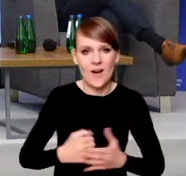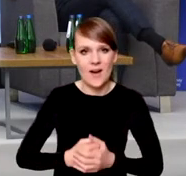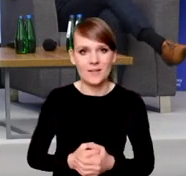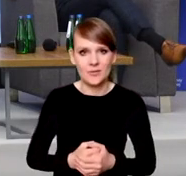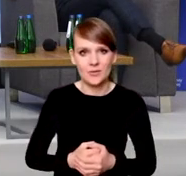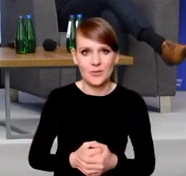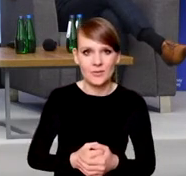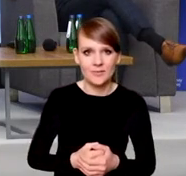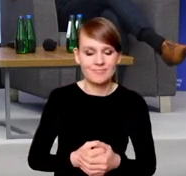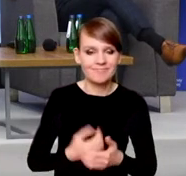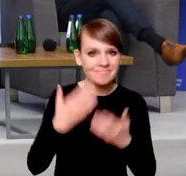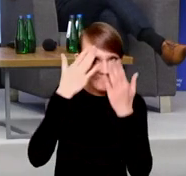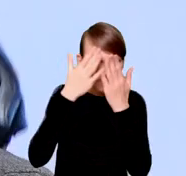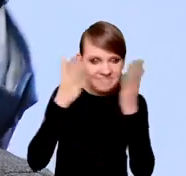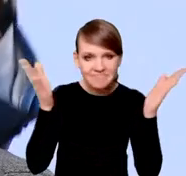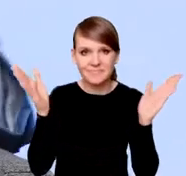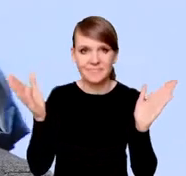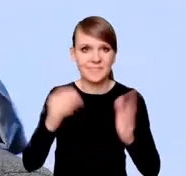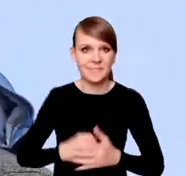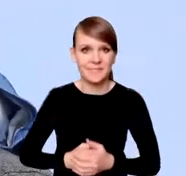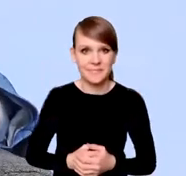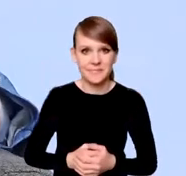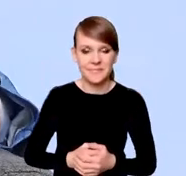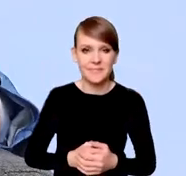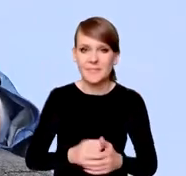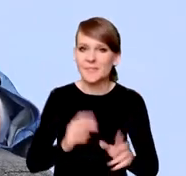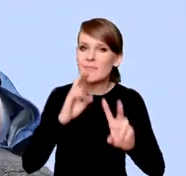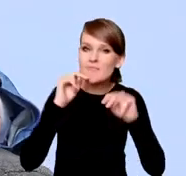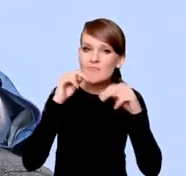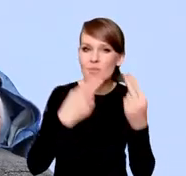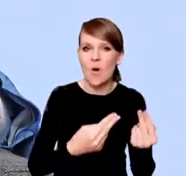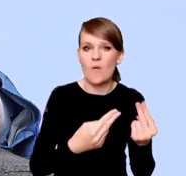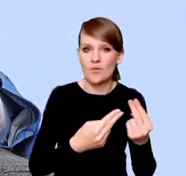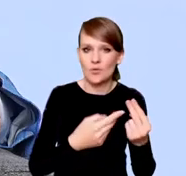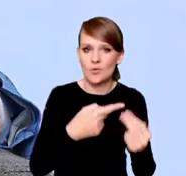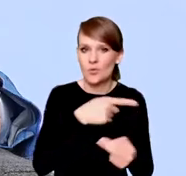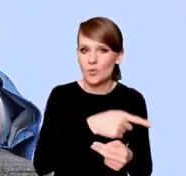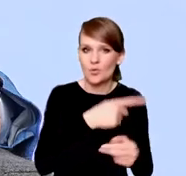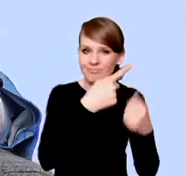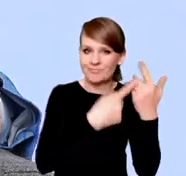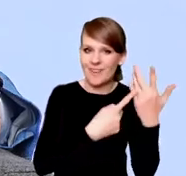poszerzanie horyzontów, powrót do podstawowych wartości.